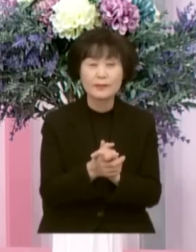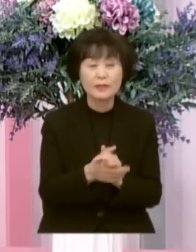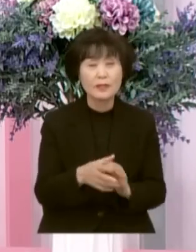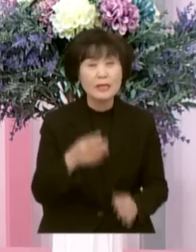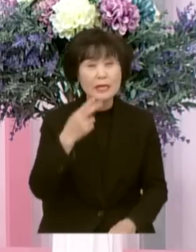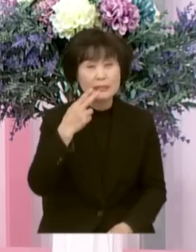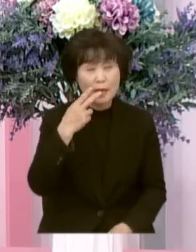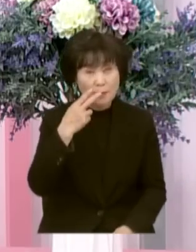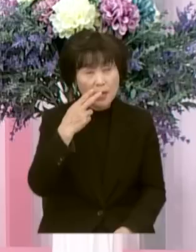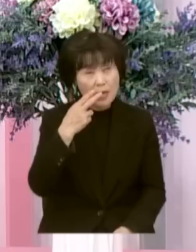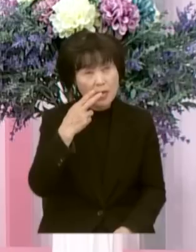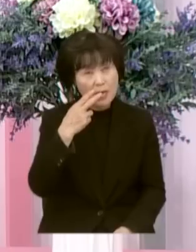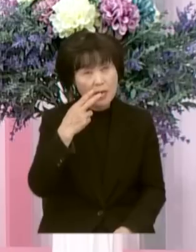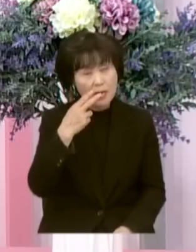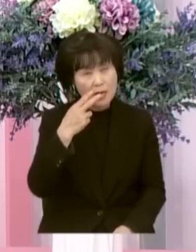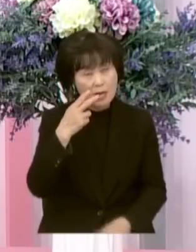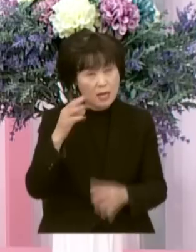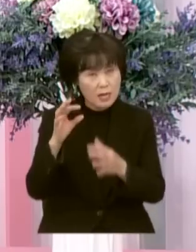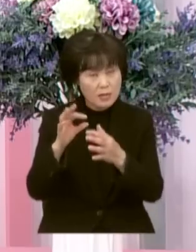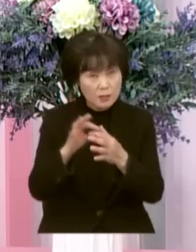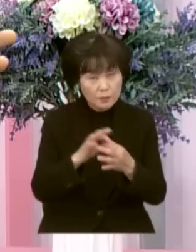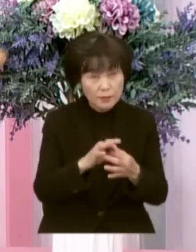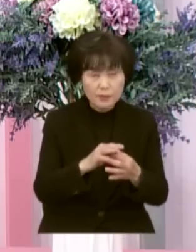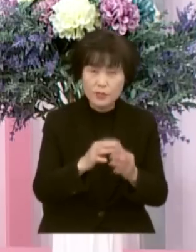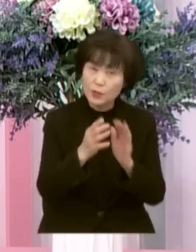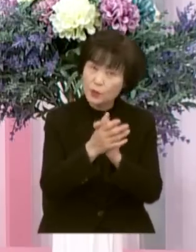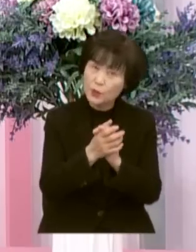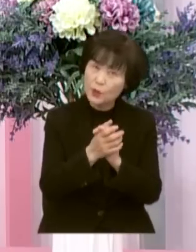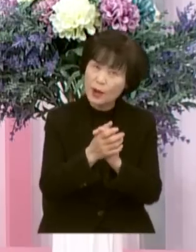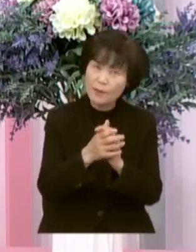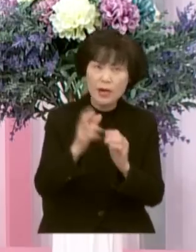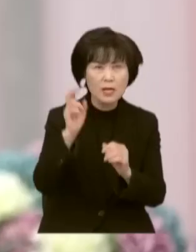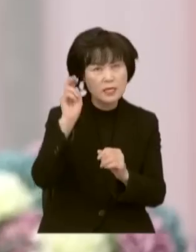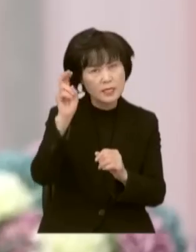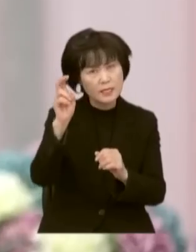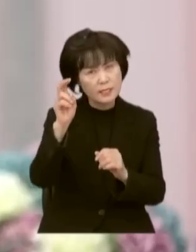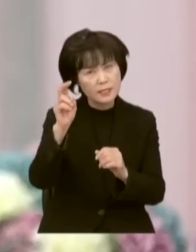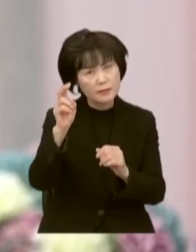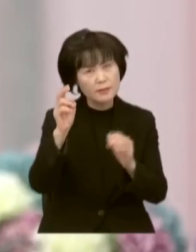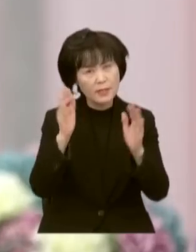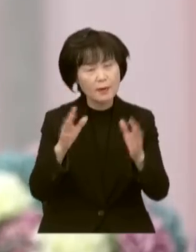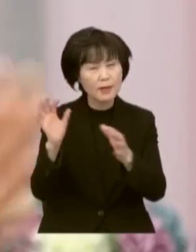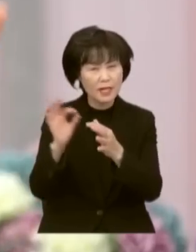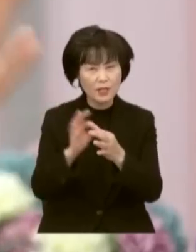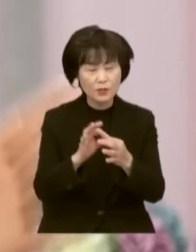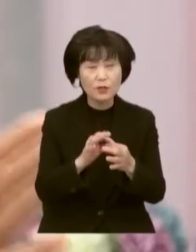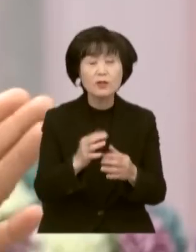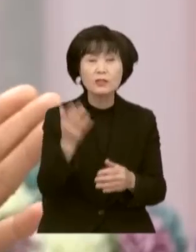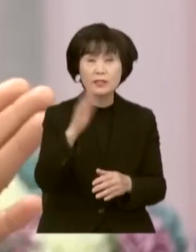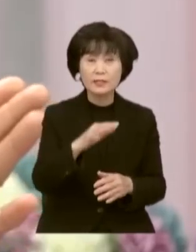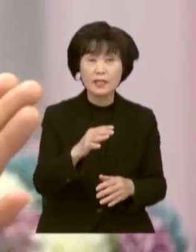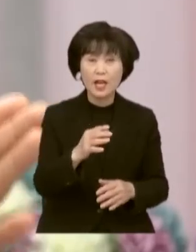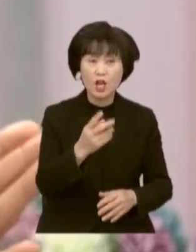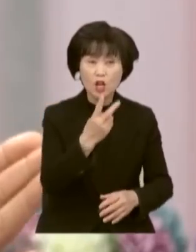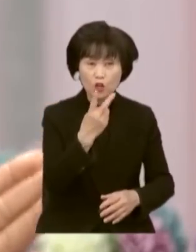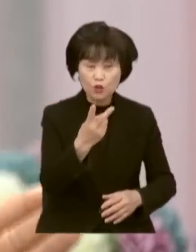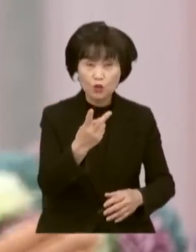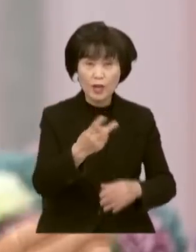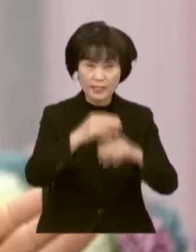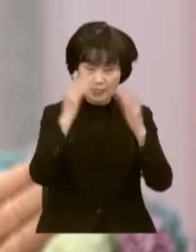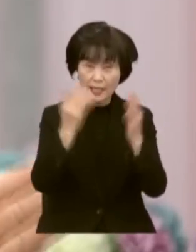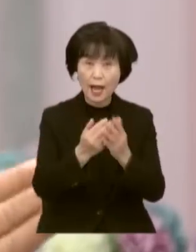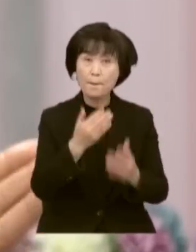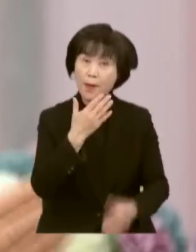담배 안 끊고 기도하기를 한 20일 정도 더 지속했던 것 같아요. 근데 이게요 같이 양립할 수가 없어요.